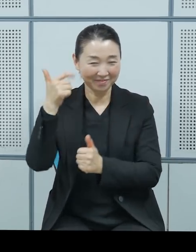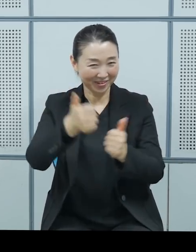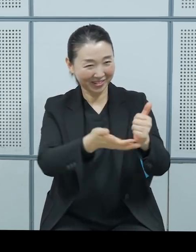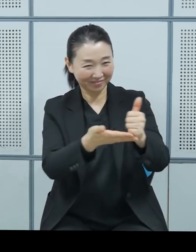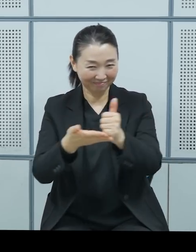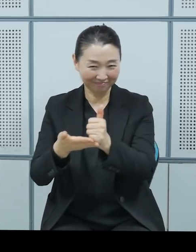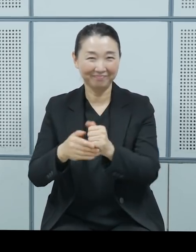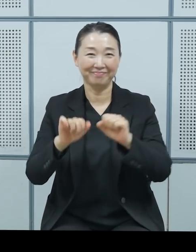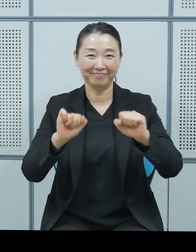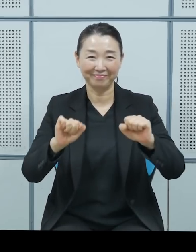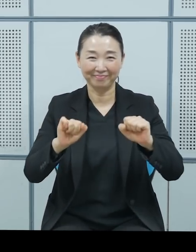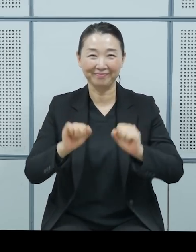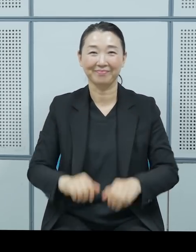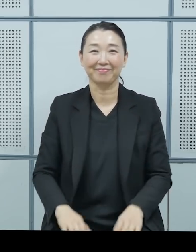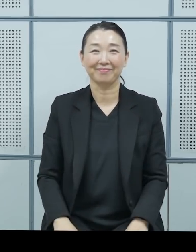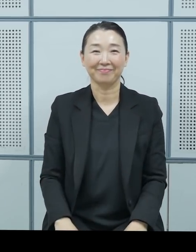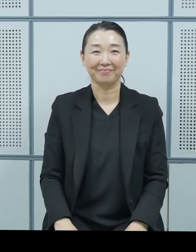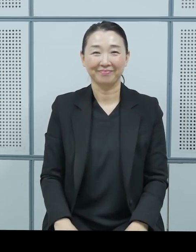나오세요.